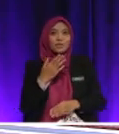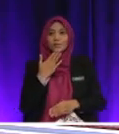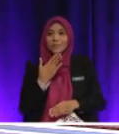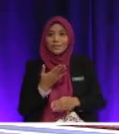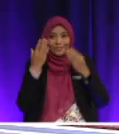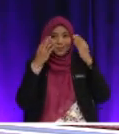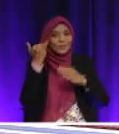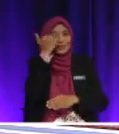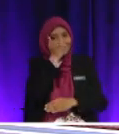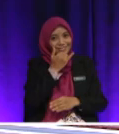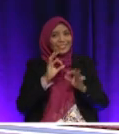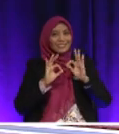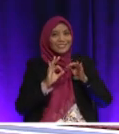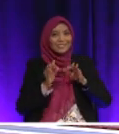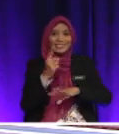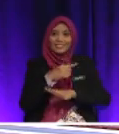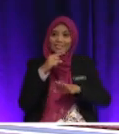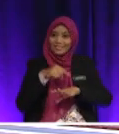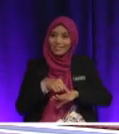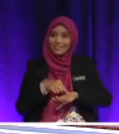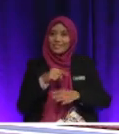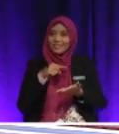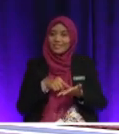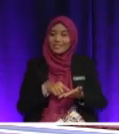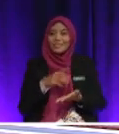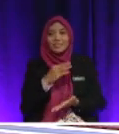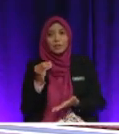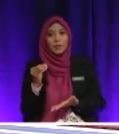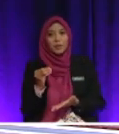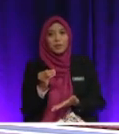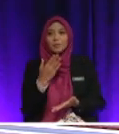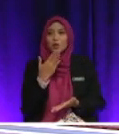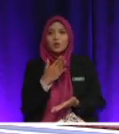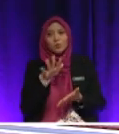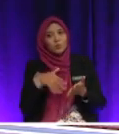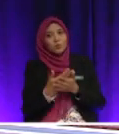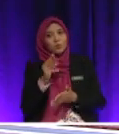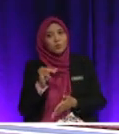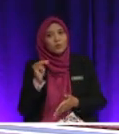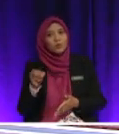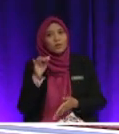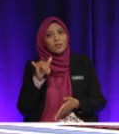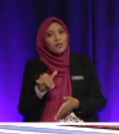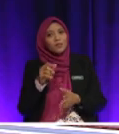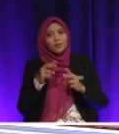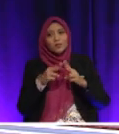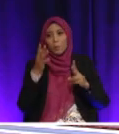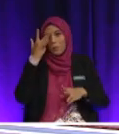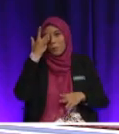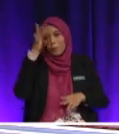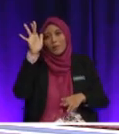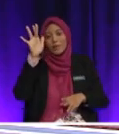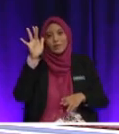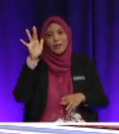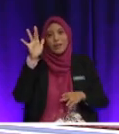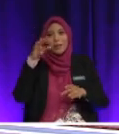kepada hari ini dan semestinya nak ucapkan terima kasih kepada empat murid yang cukup Cemerlang dan sangat aktif